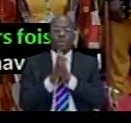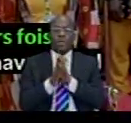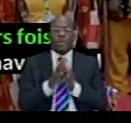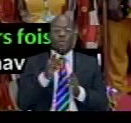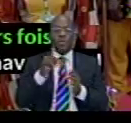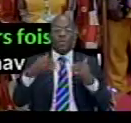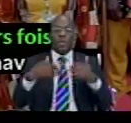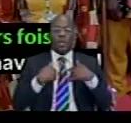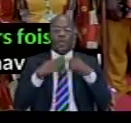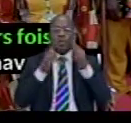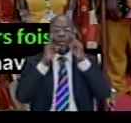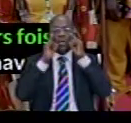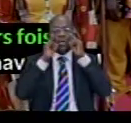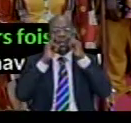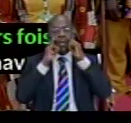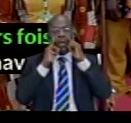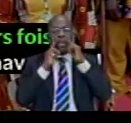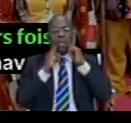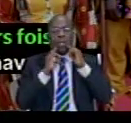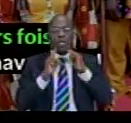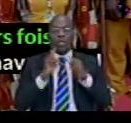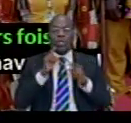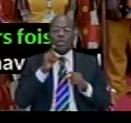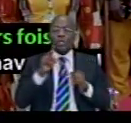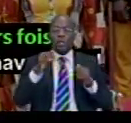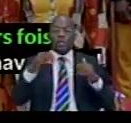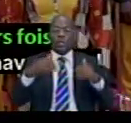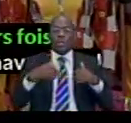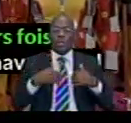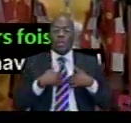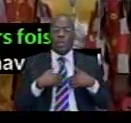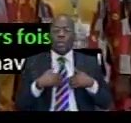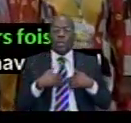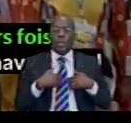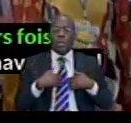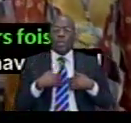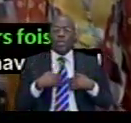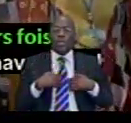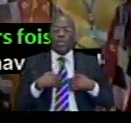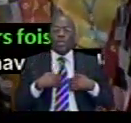pleuré, tu as jeûné plusieurs